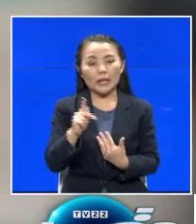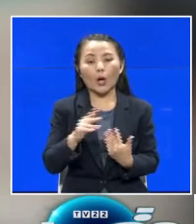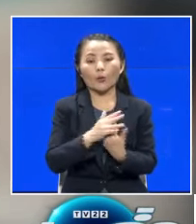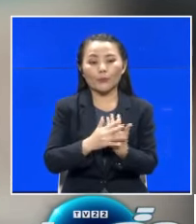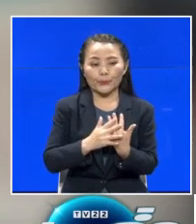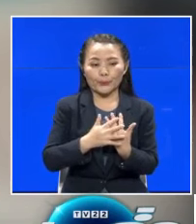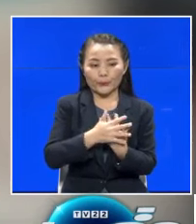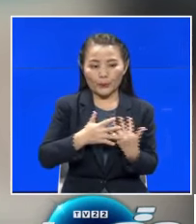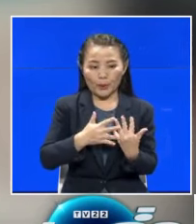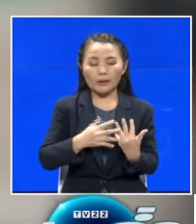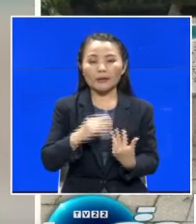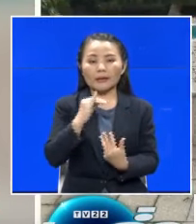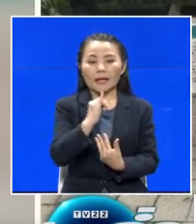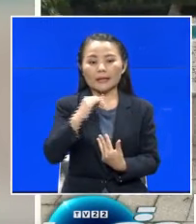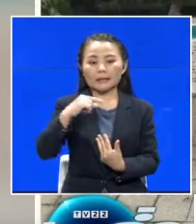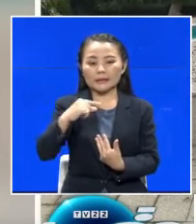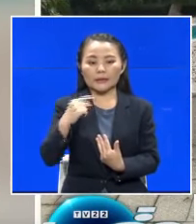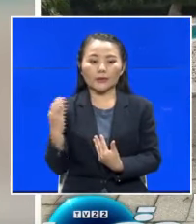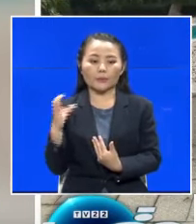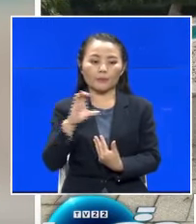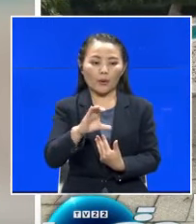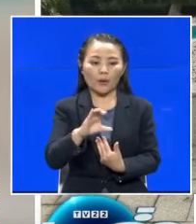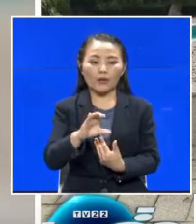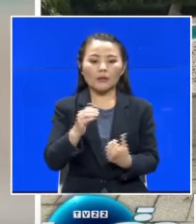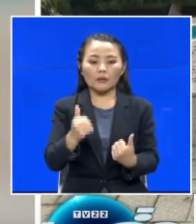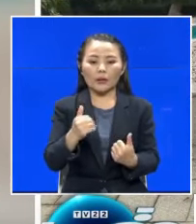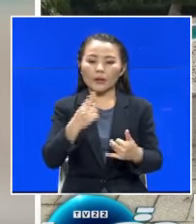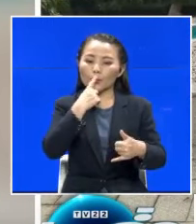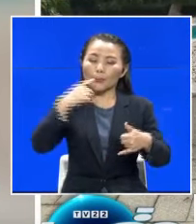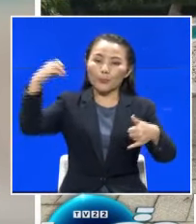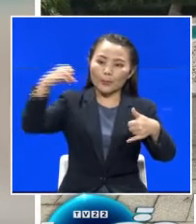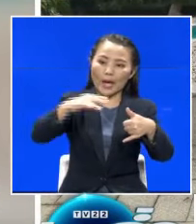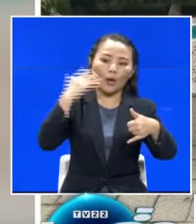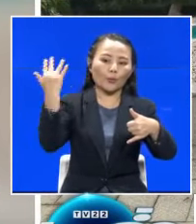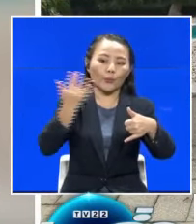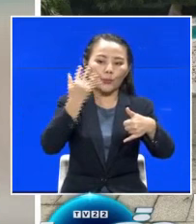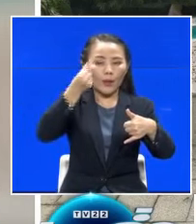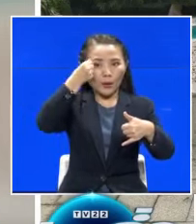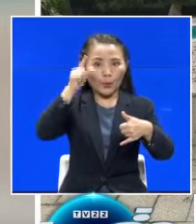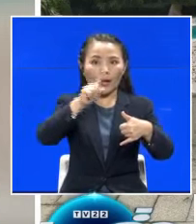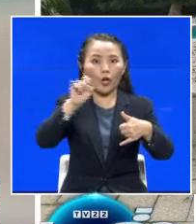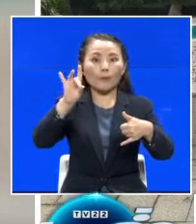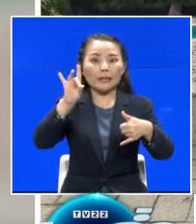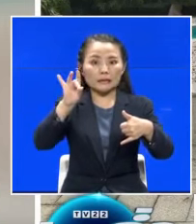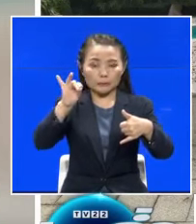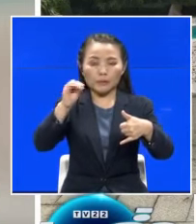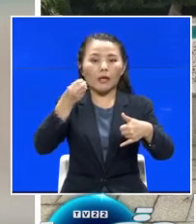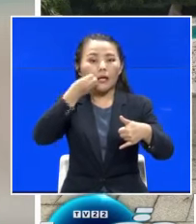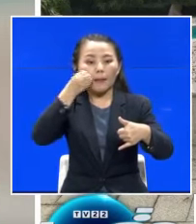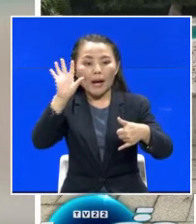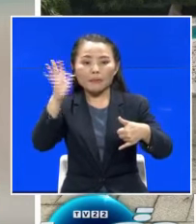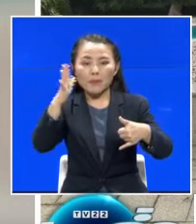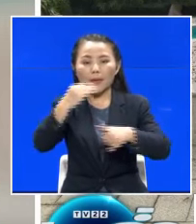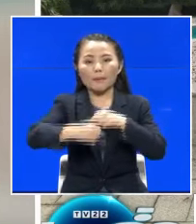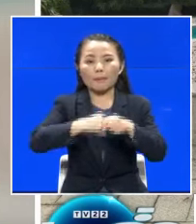ได้โพสต์ IG แบบนี้นะคะหลังไม่ได้เจออากาศและแดดข้างนอกมา180วันและไม่ได้กลับบ้านหลังนี้ม